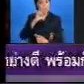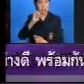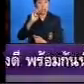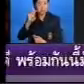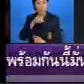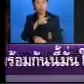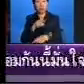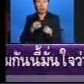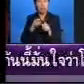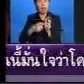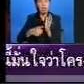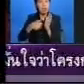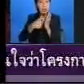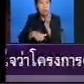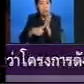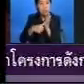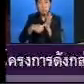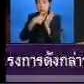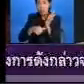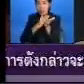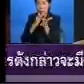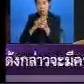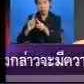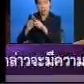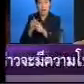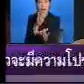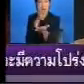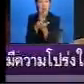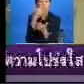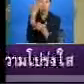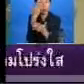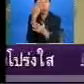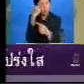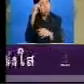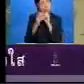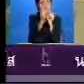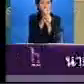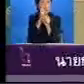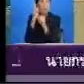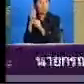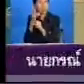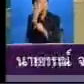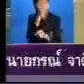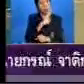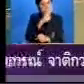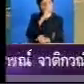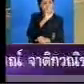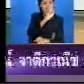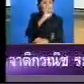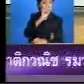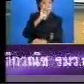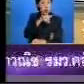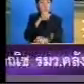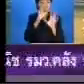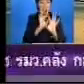ครับพักชำระหนี้ให้กับผู้ประกอบการ SME ที่เป็นหนี้ NPL เป็นเวลา 2-3 ปีเพราะว่า SME นั้นมีบทบาทสำคัญน